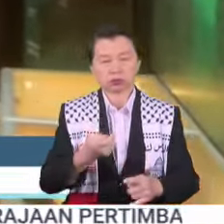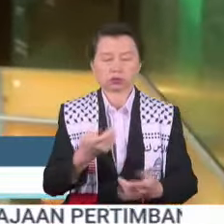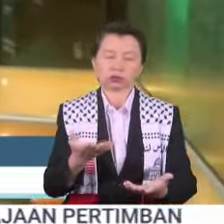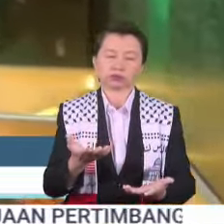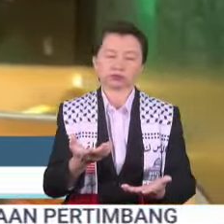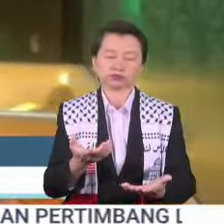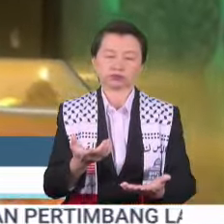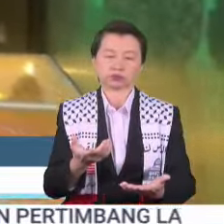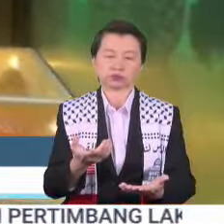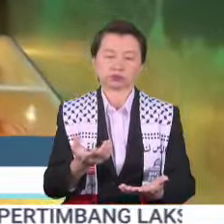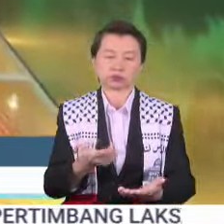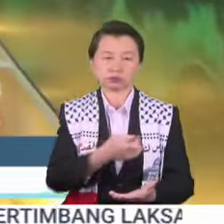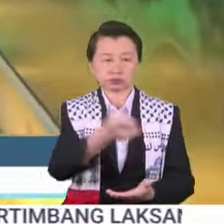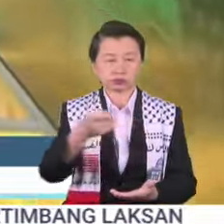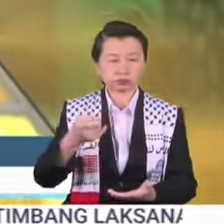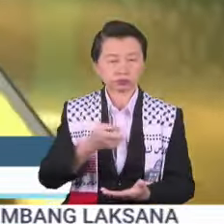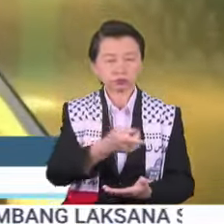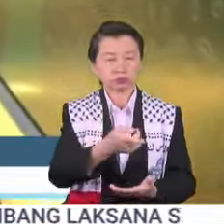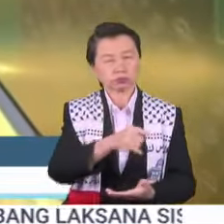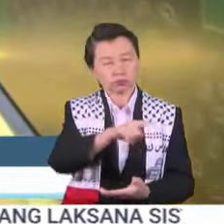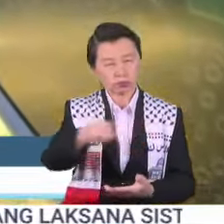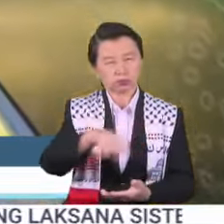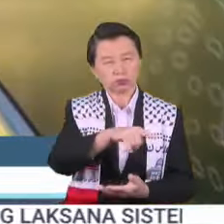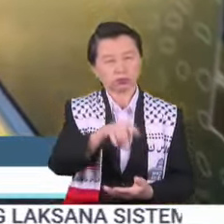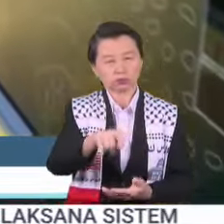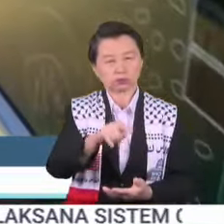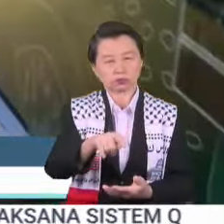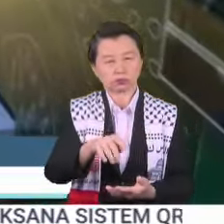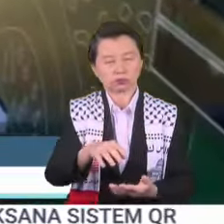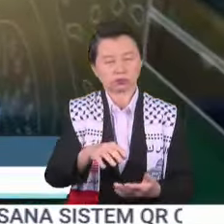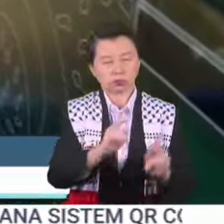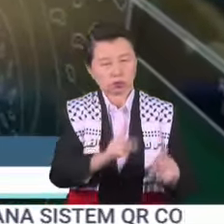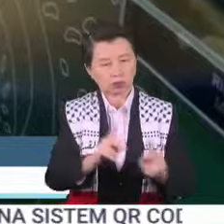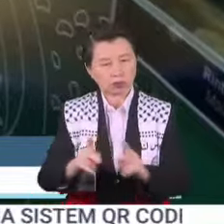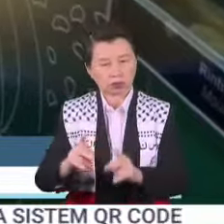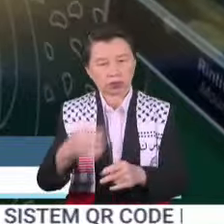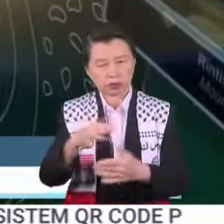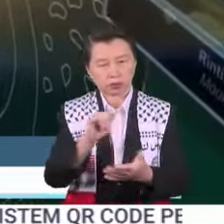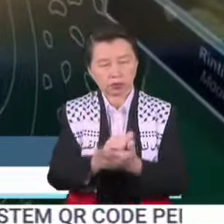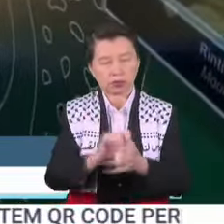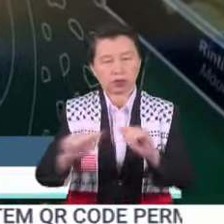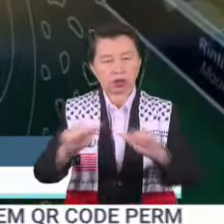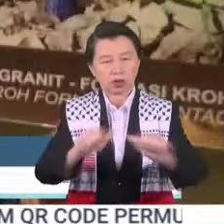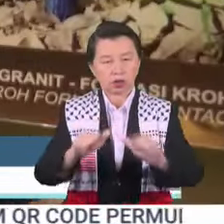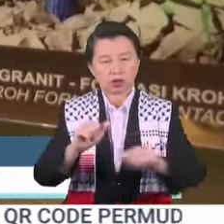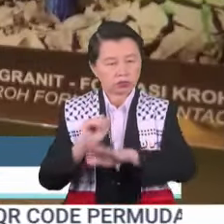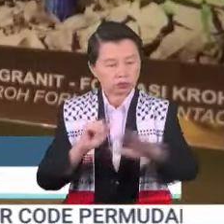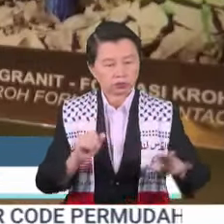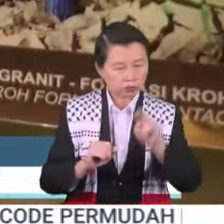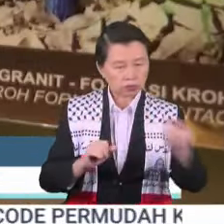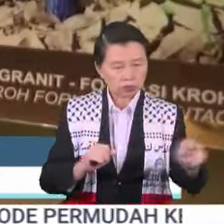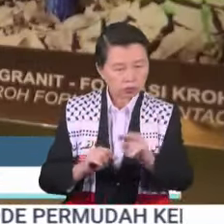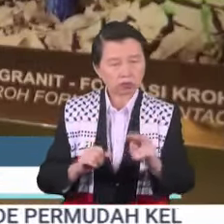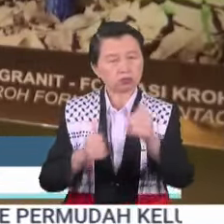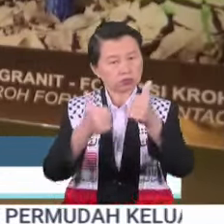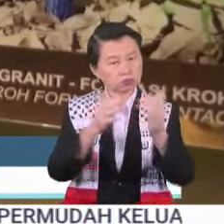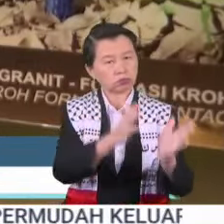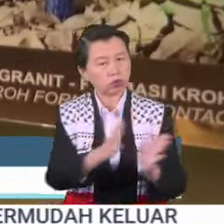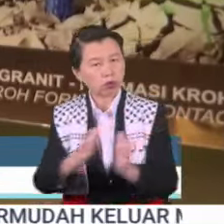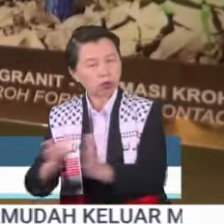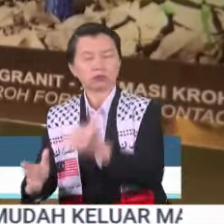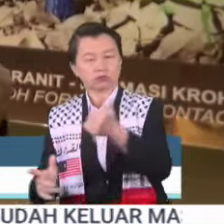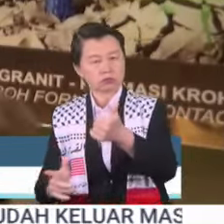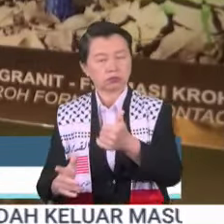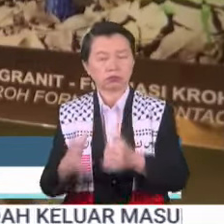kata diorang punya plan, kemudian aktiviti semua nampak macam tersusun, sangat